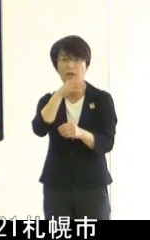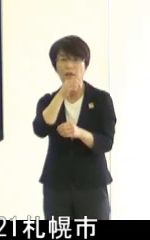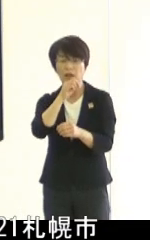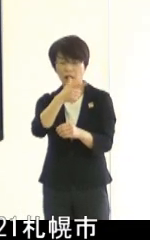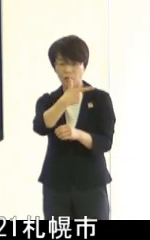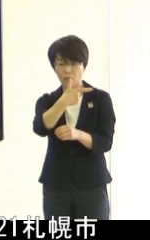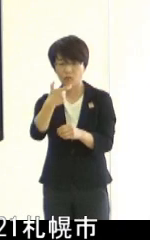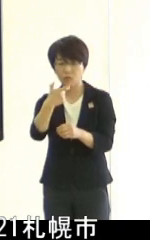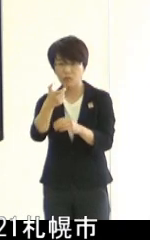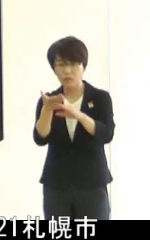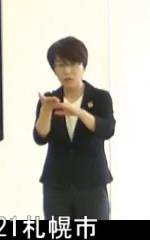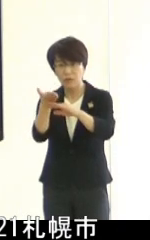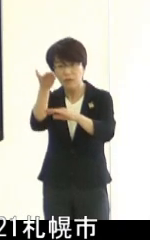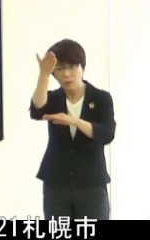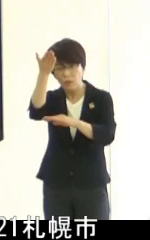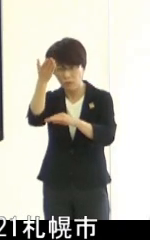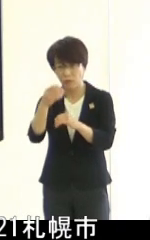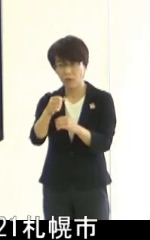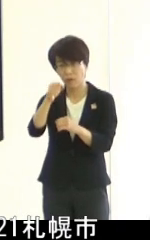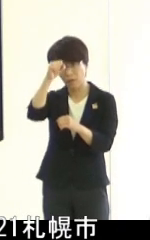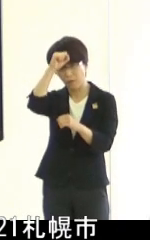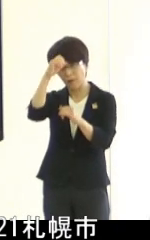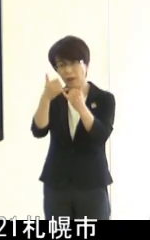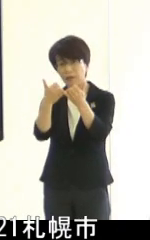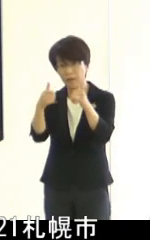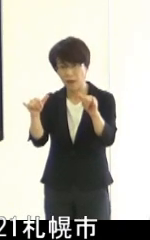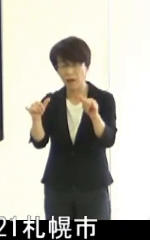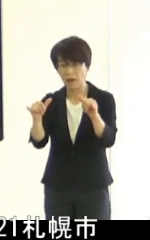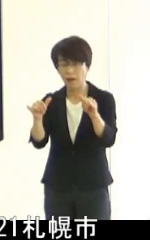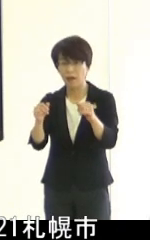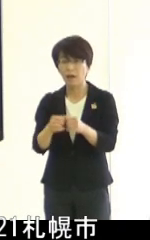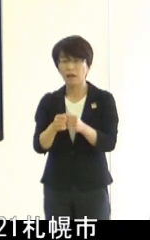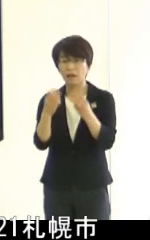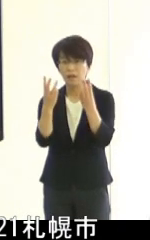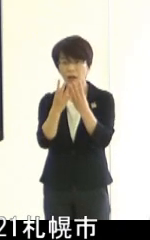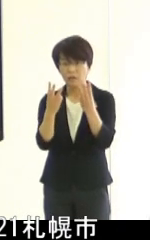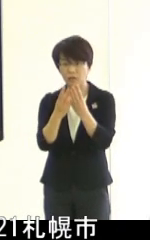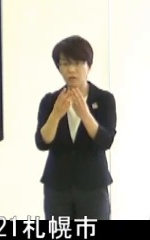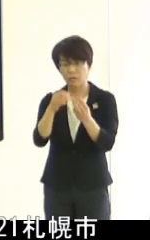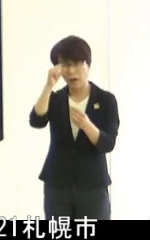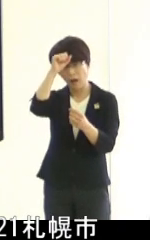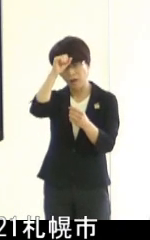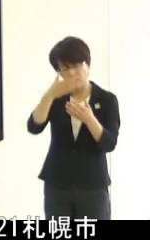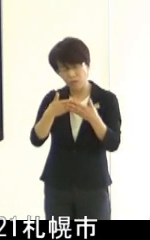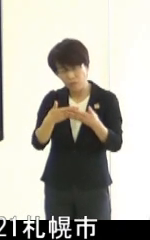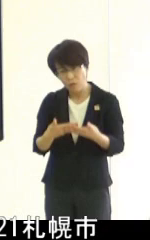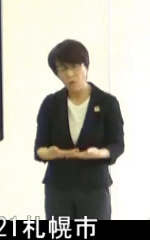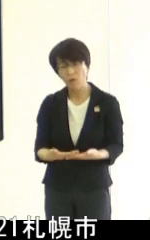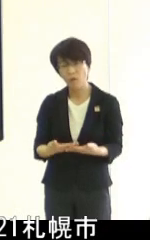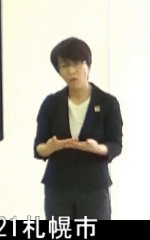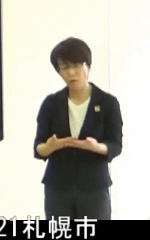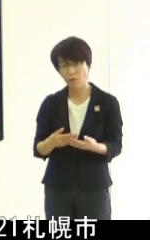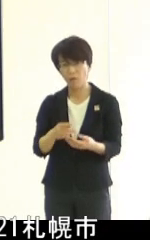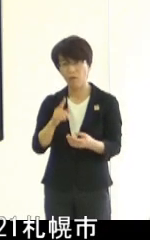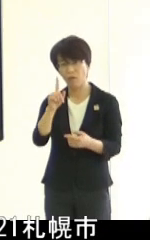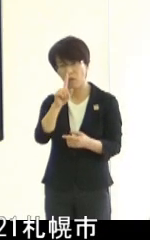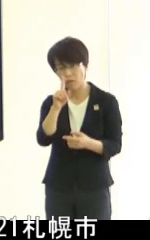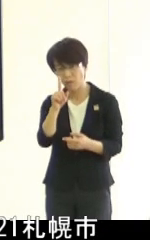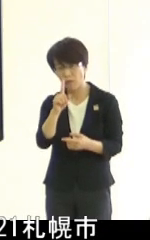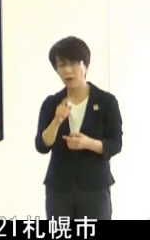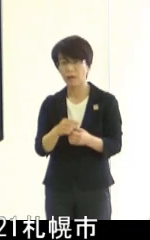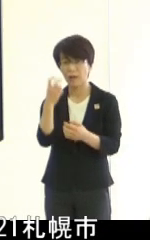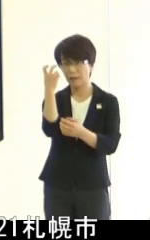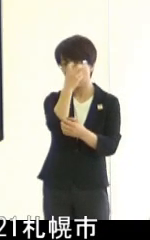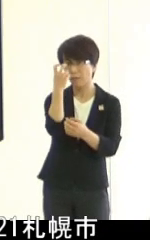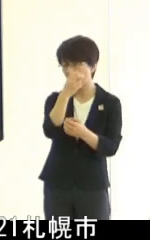ブービー者に関しまして a 上昇の度合いがドウアティああ